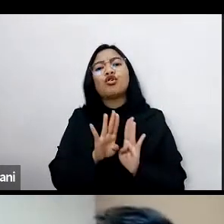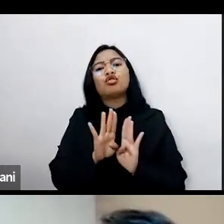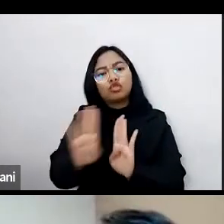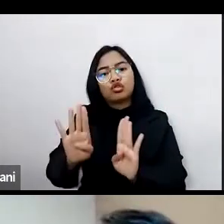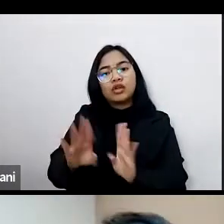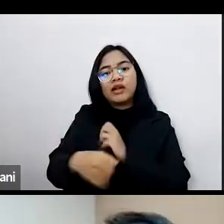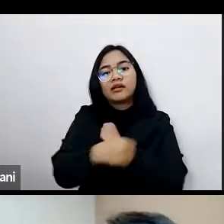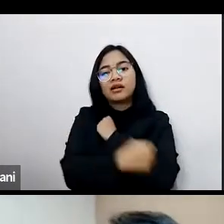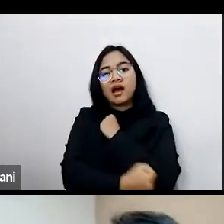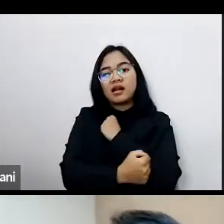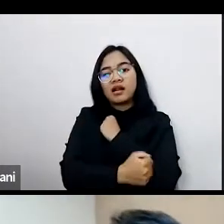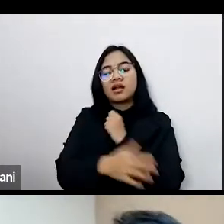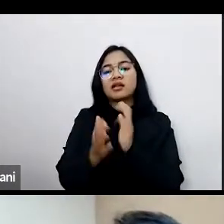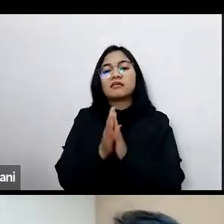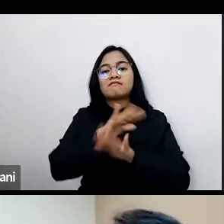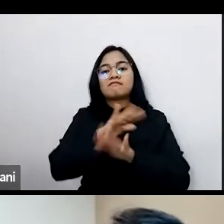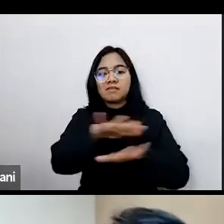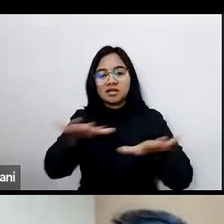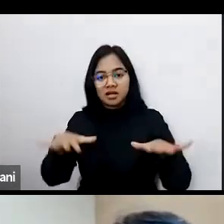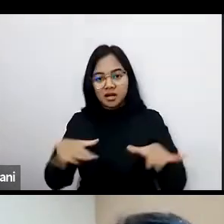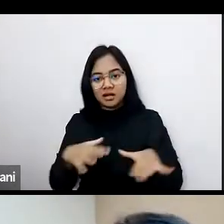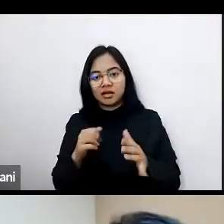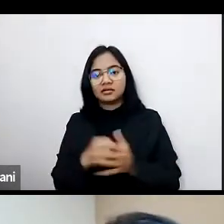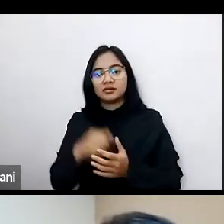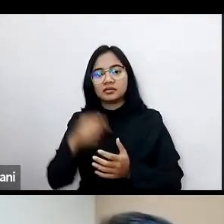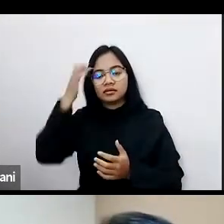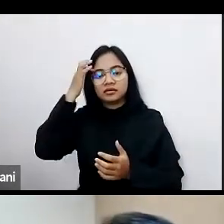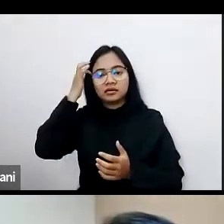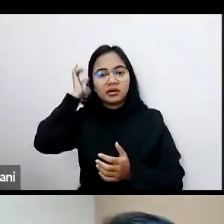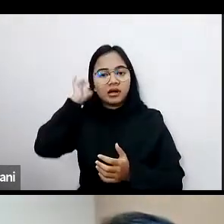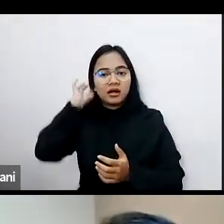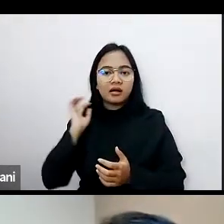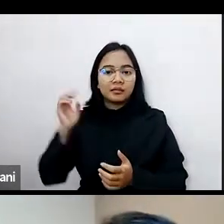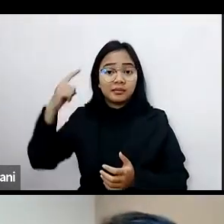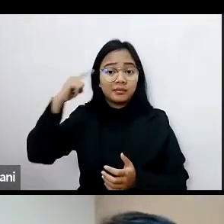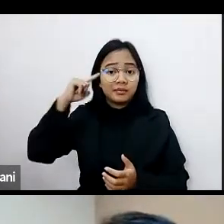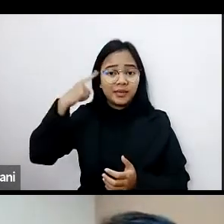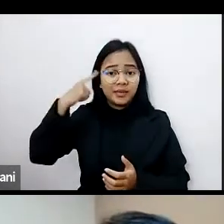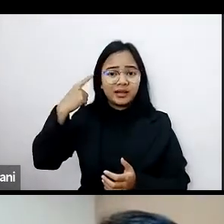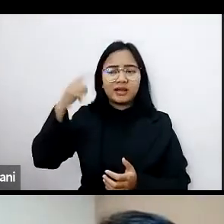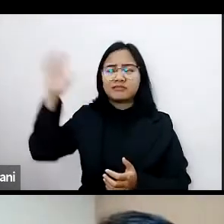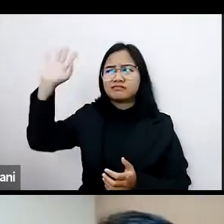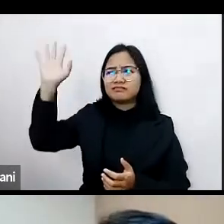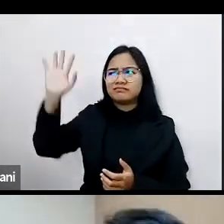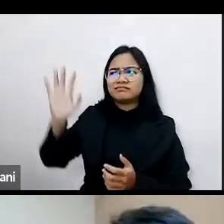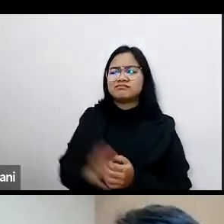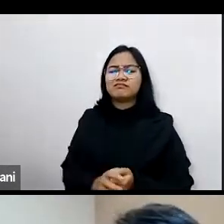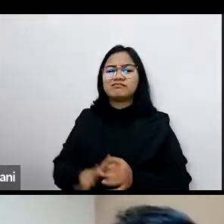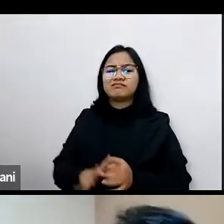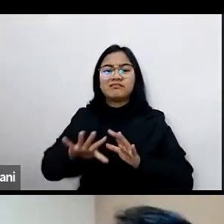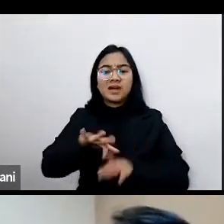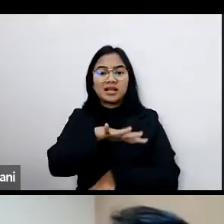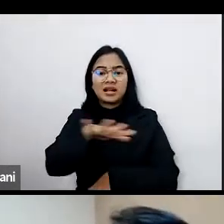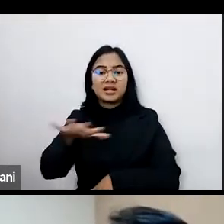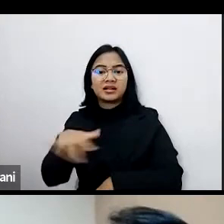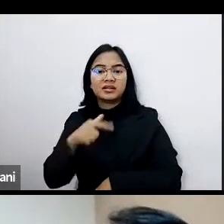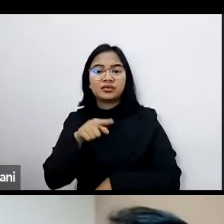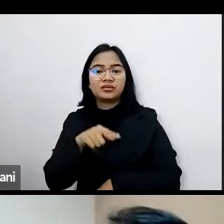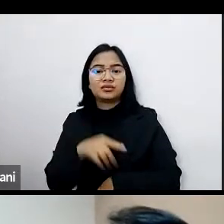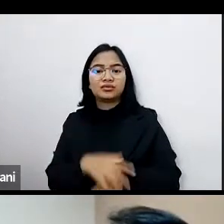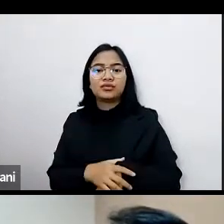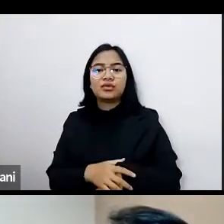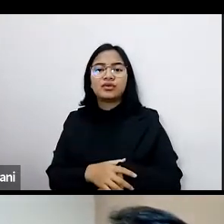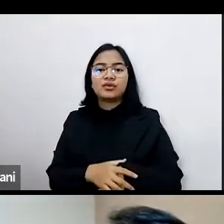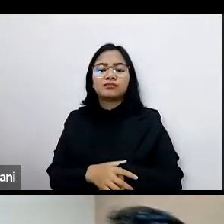dari masyarakat, juga ekspektasi masyarakat dan juga ininya apa secara sosial juga seperti